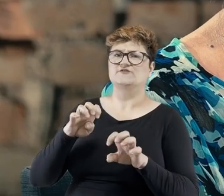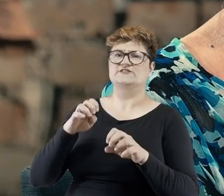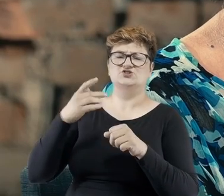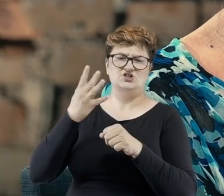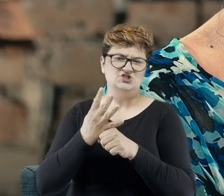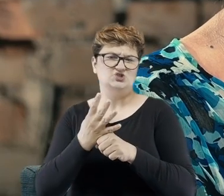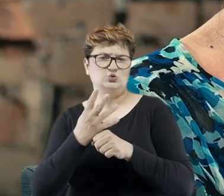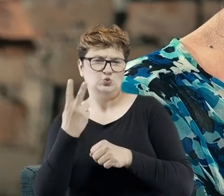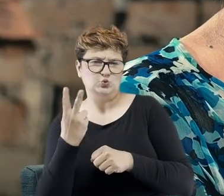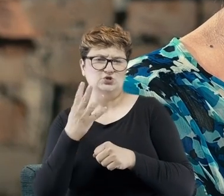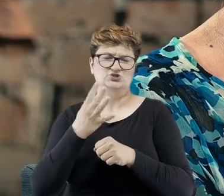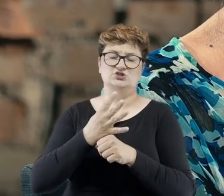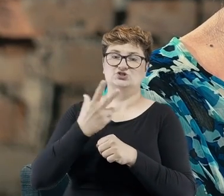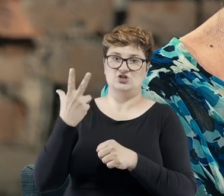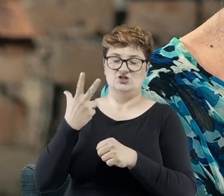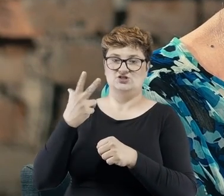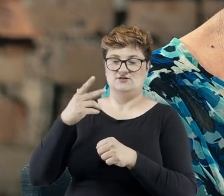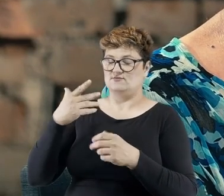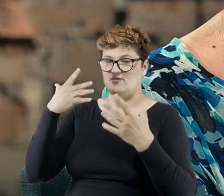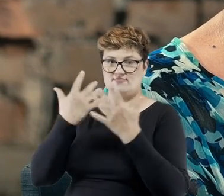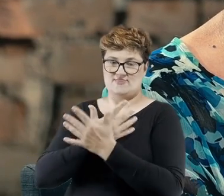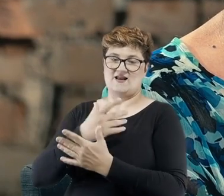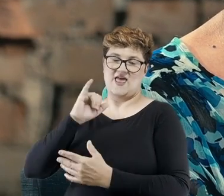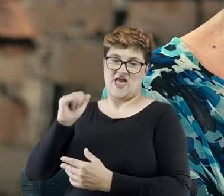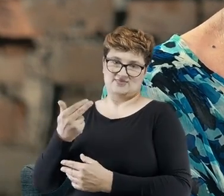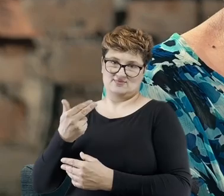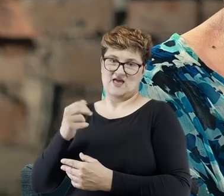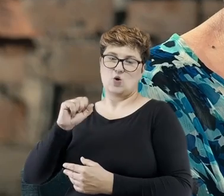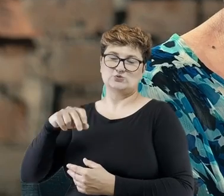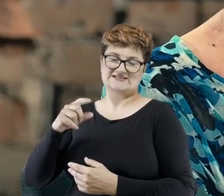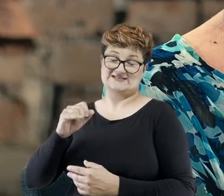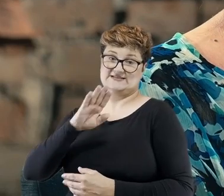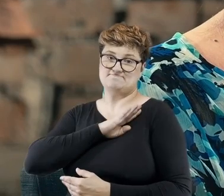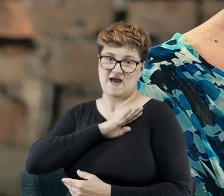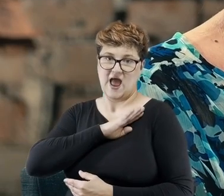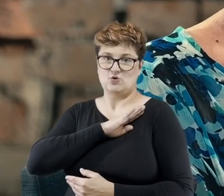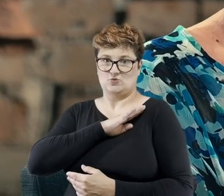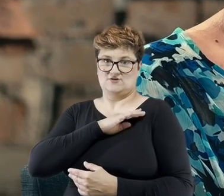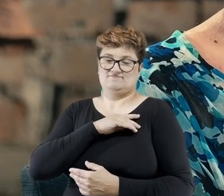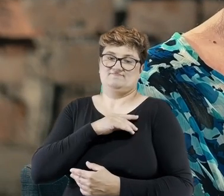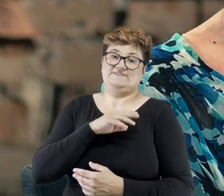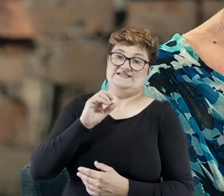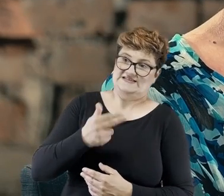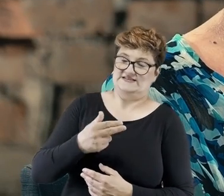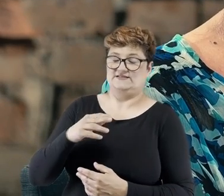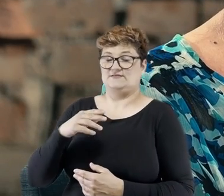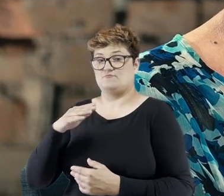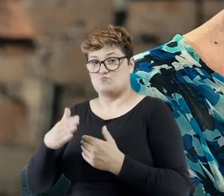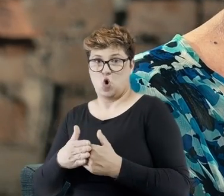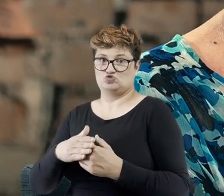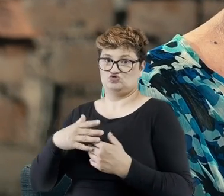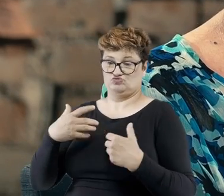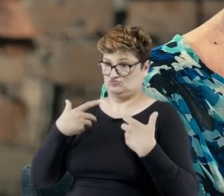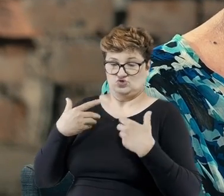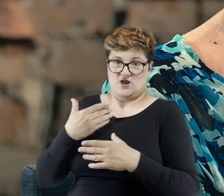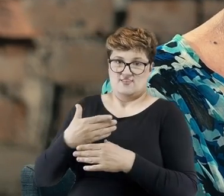bodajże drugim albo trzecim roku nagle zmarł Jan Augustyński. No i w zasadzie przeżyła i męża, i syna.